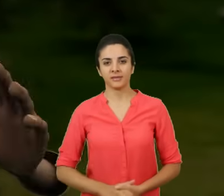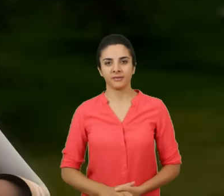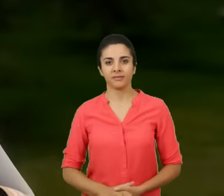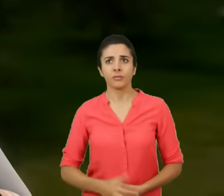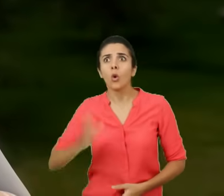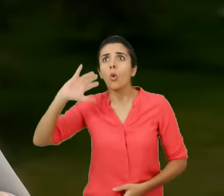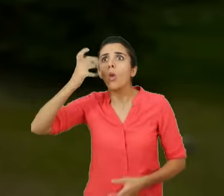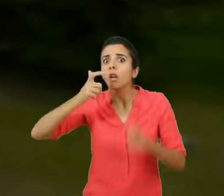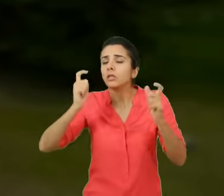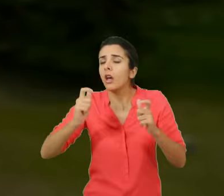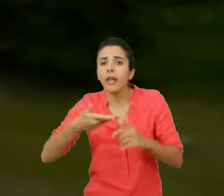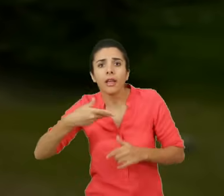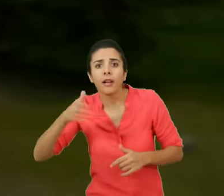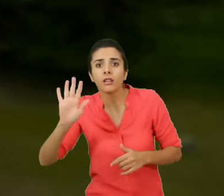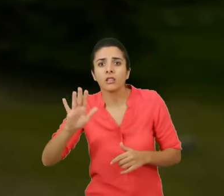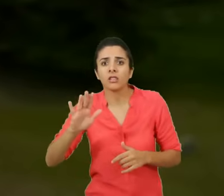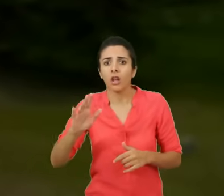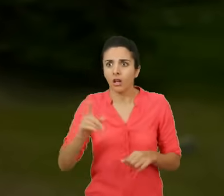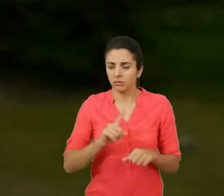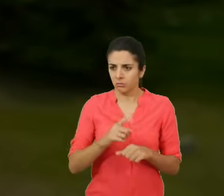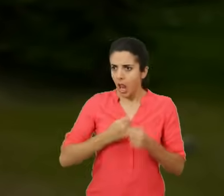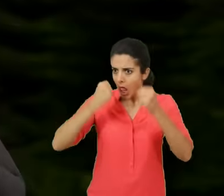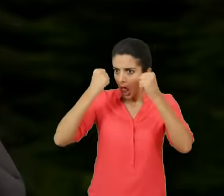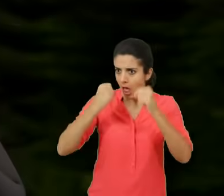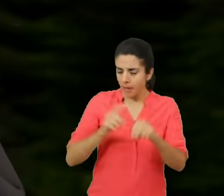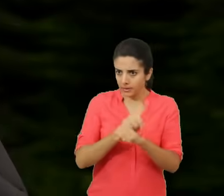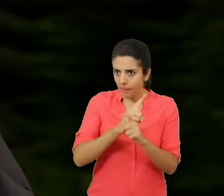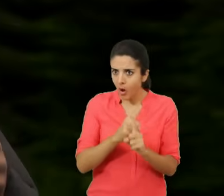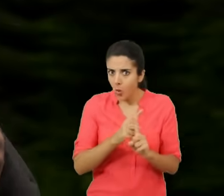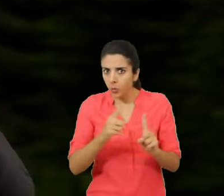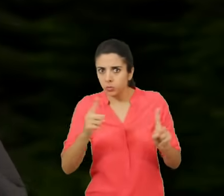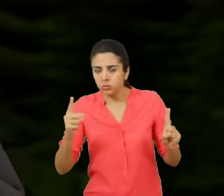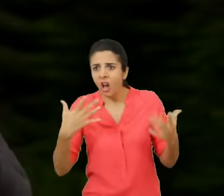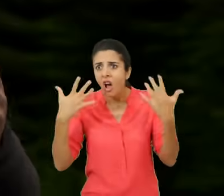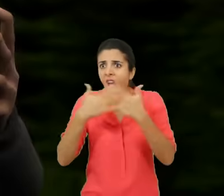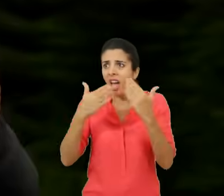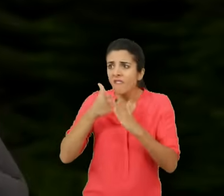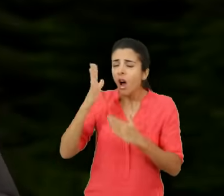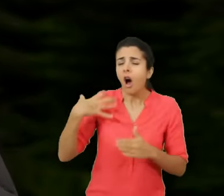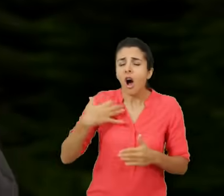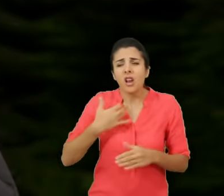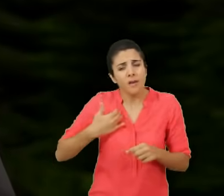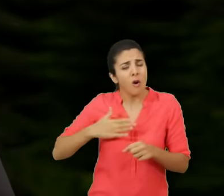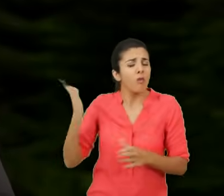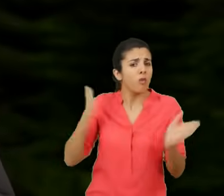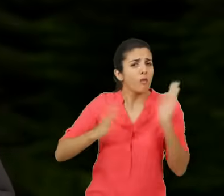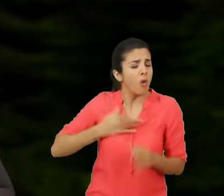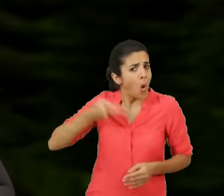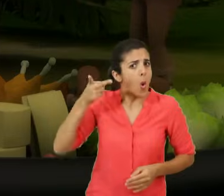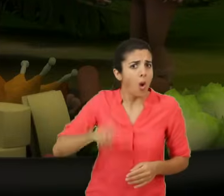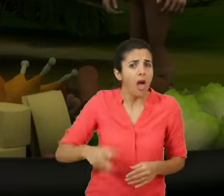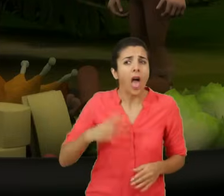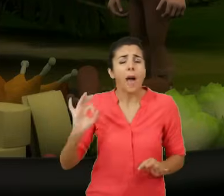Güneş nereye gitti? O kadar oyalanmış olamayız değil mi? Karanlıkta eve dönersem annem öldürür beni. Geç kalma der